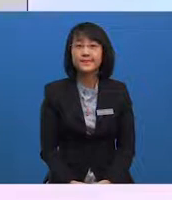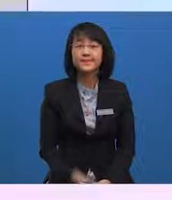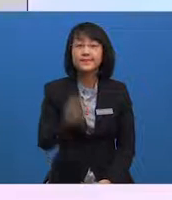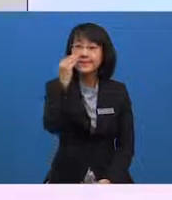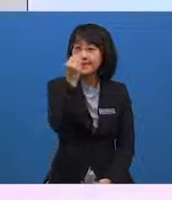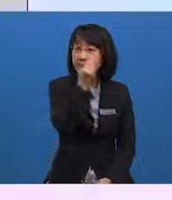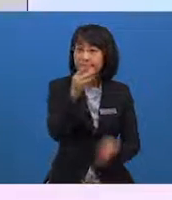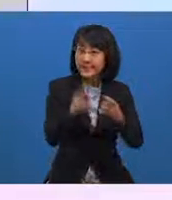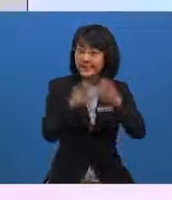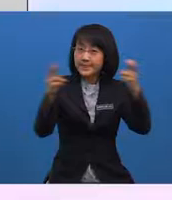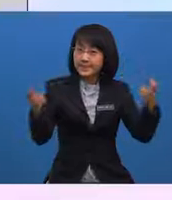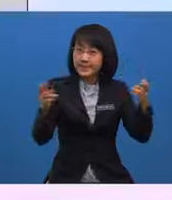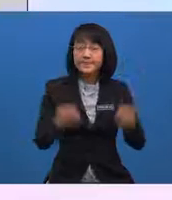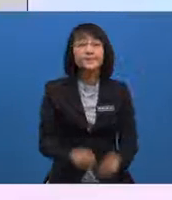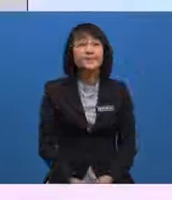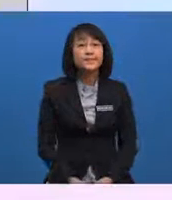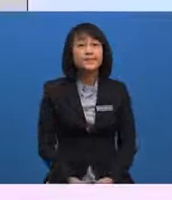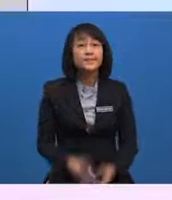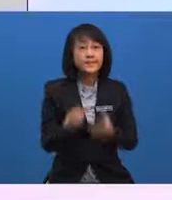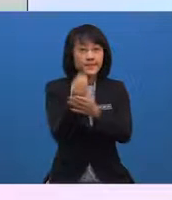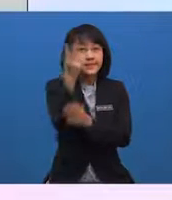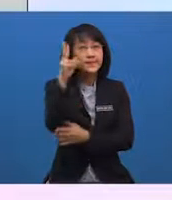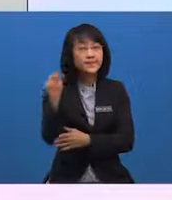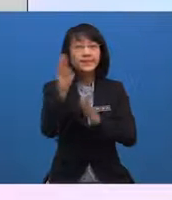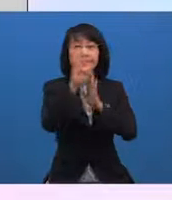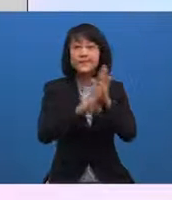Bunga raya merupakan tumbuhan berbunga.